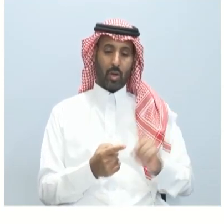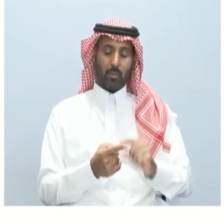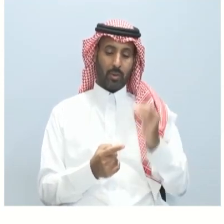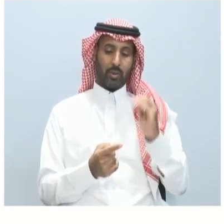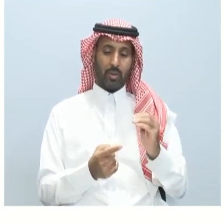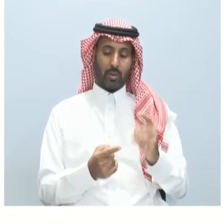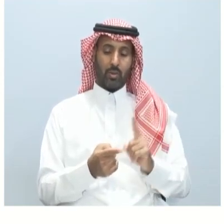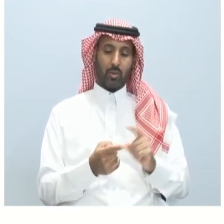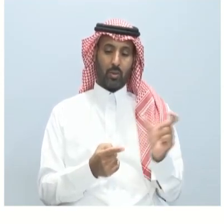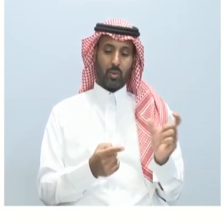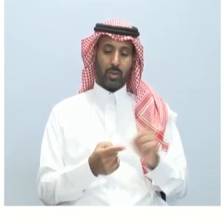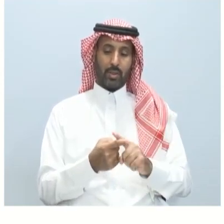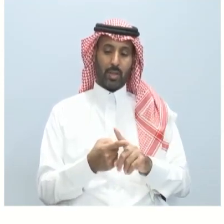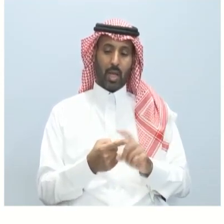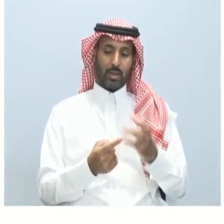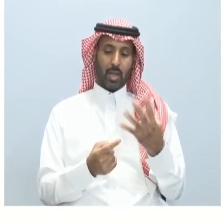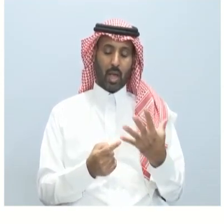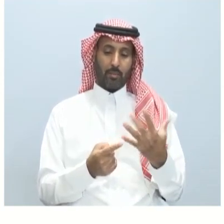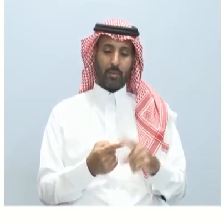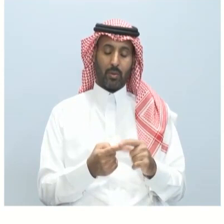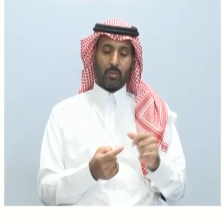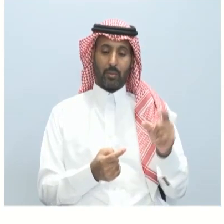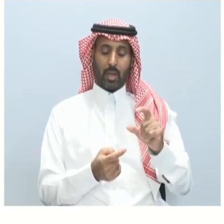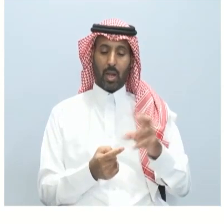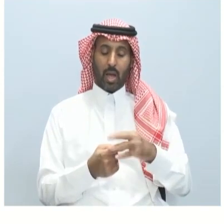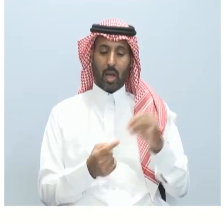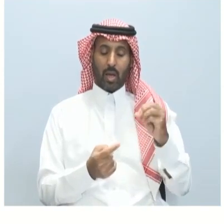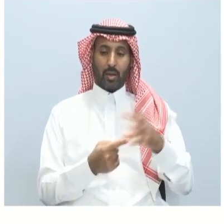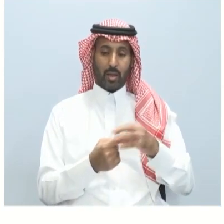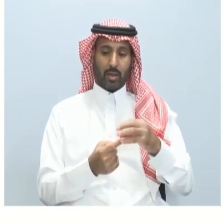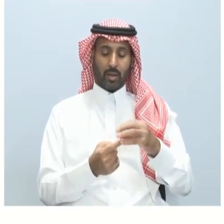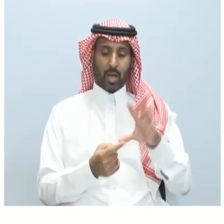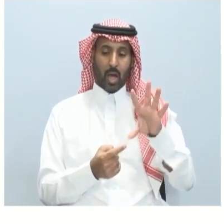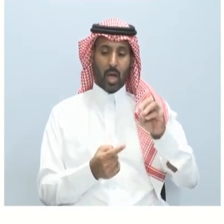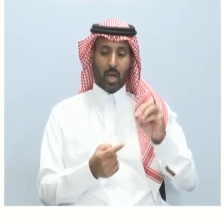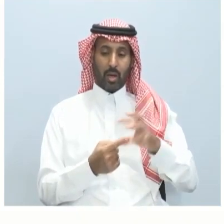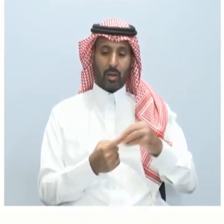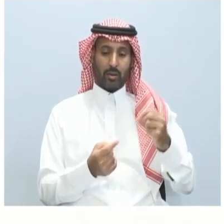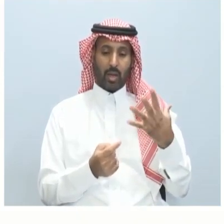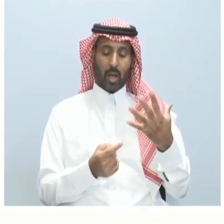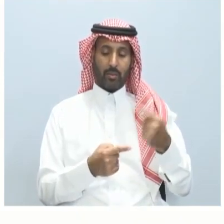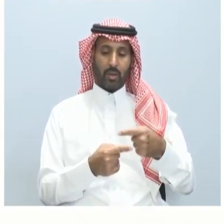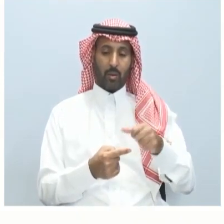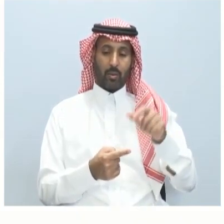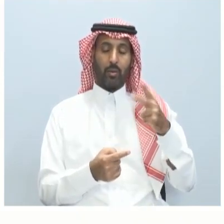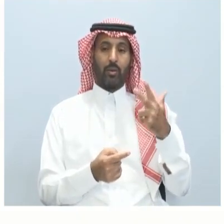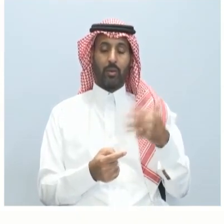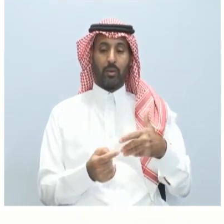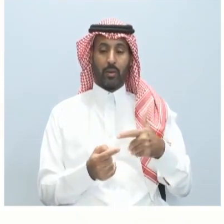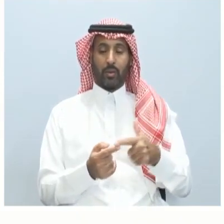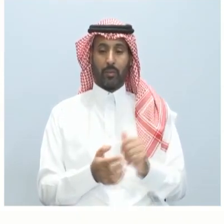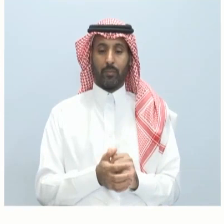زائد 5 ام البديل د ه ناص 5 يساوي 80 في السؤال يا احبتي